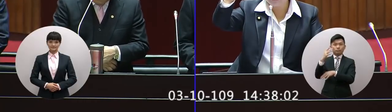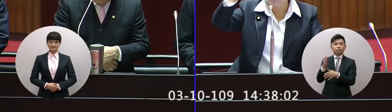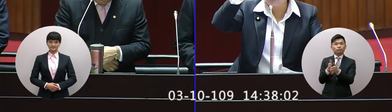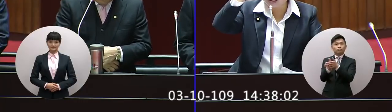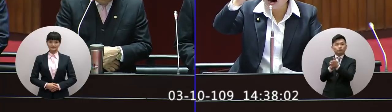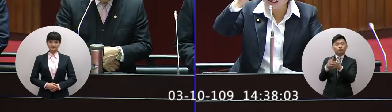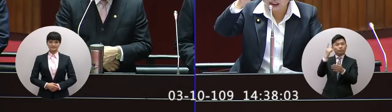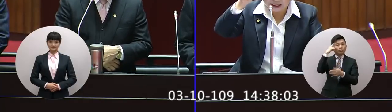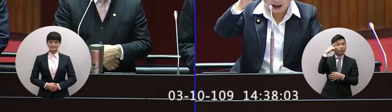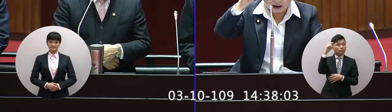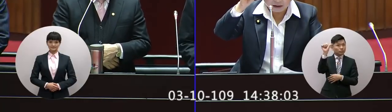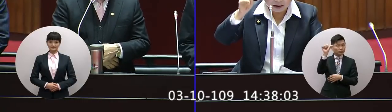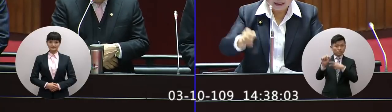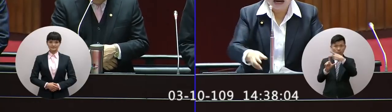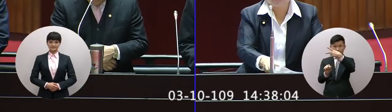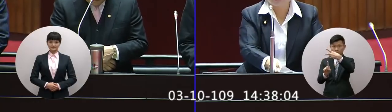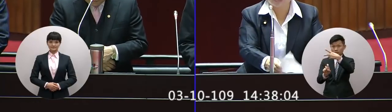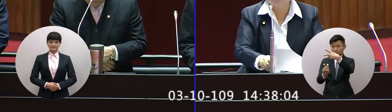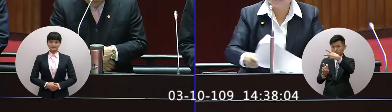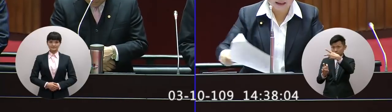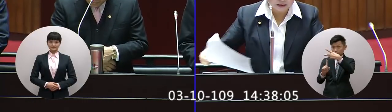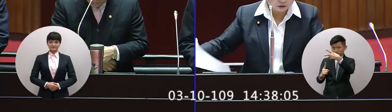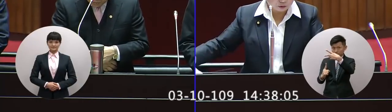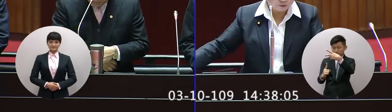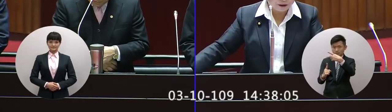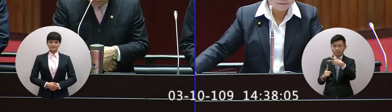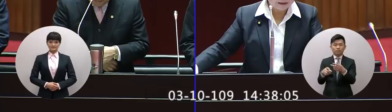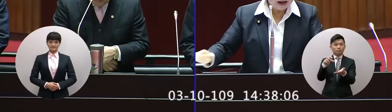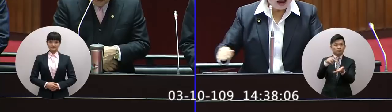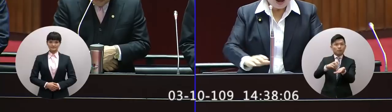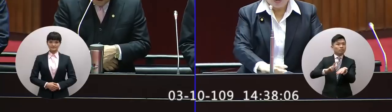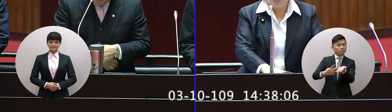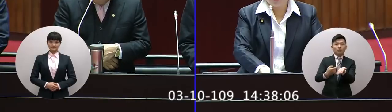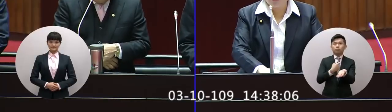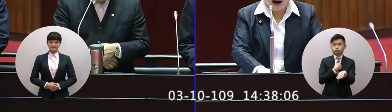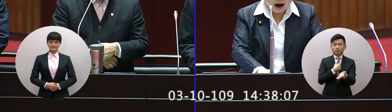5日内。也就是21号要更正处分。